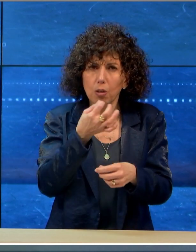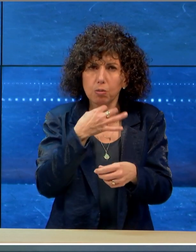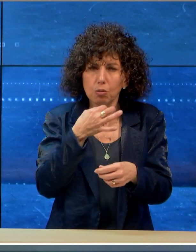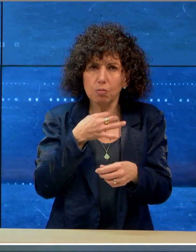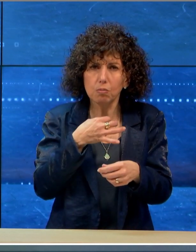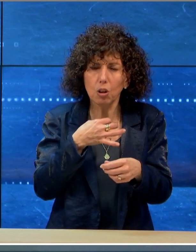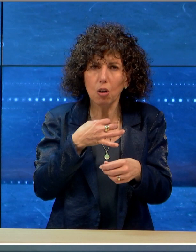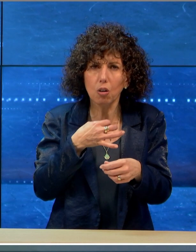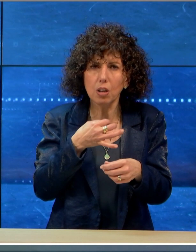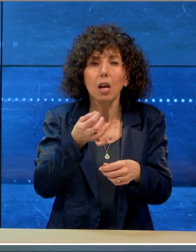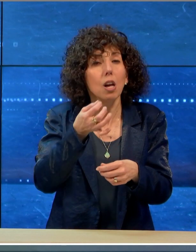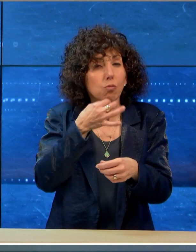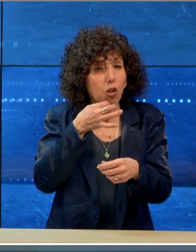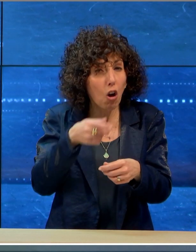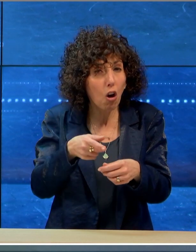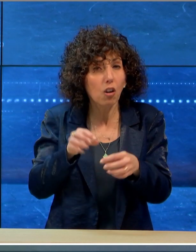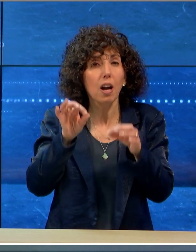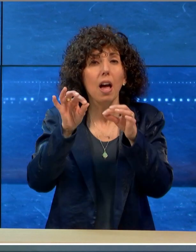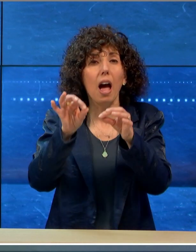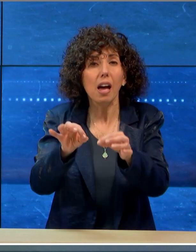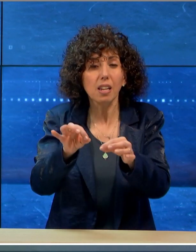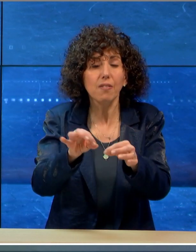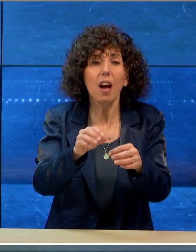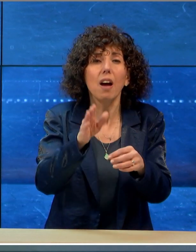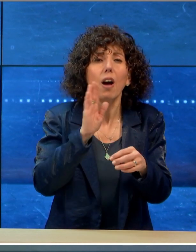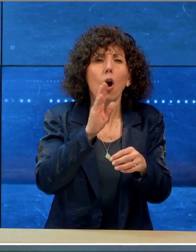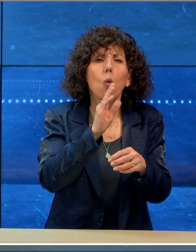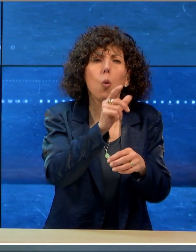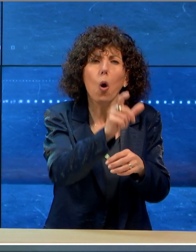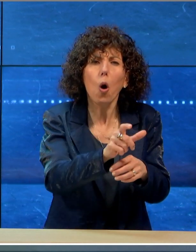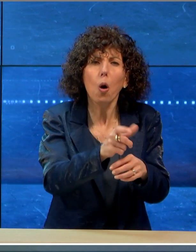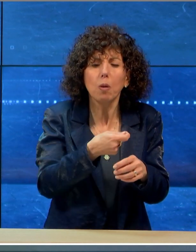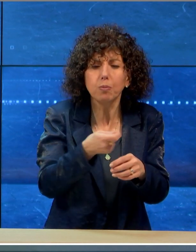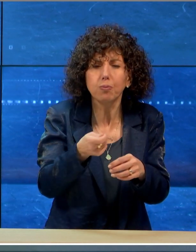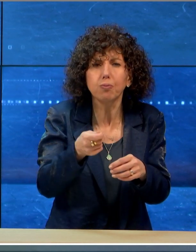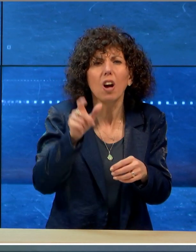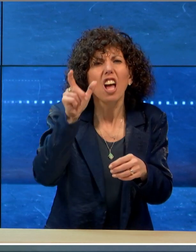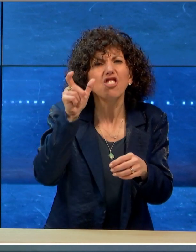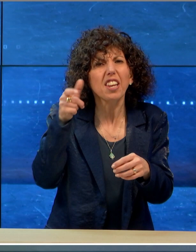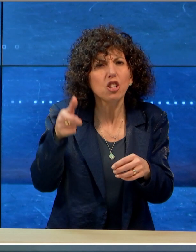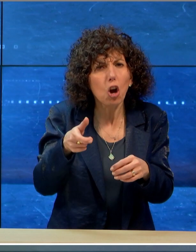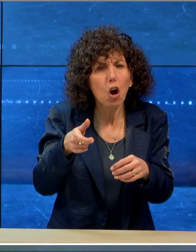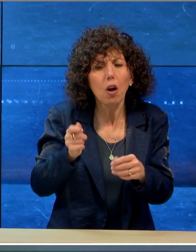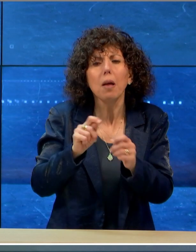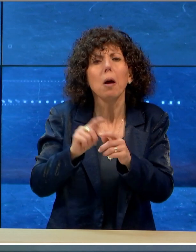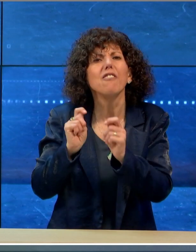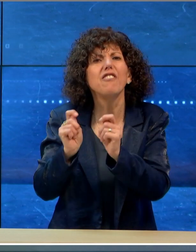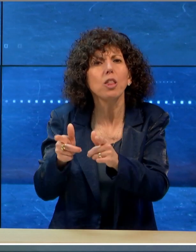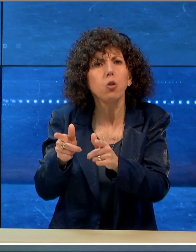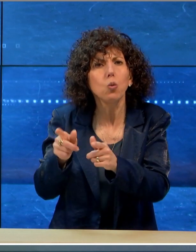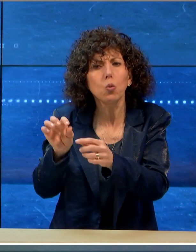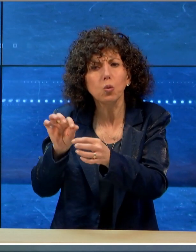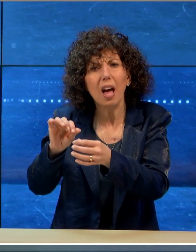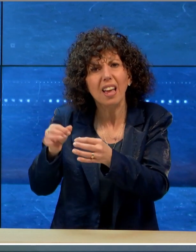stupefacente la droga arrivava da fornitori di Cerignola e veniva venduta al dettaglio